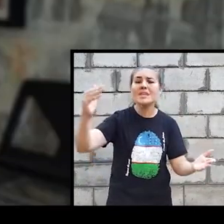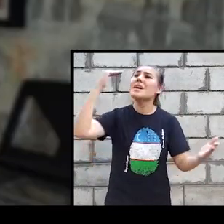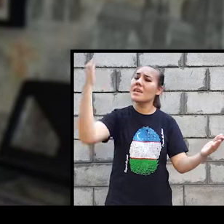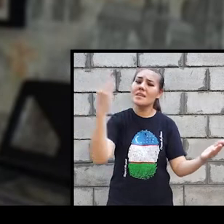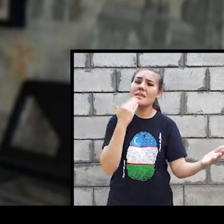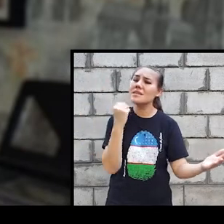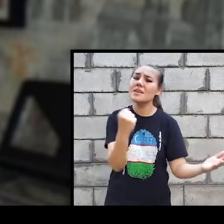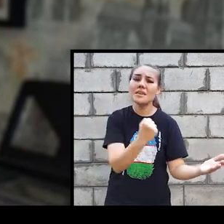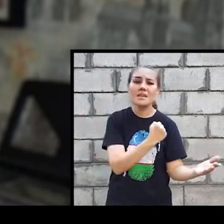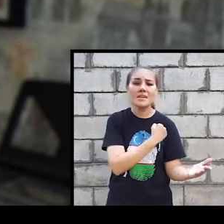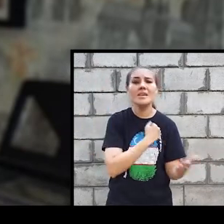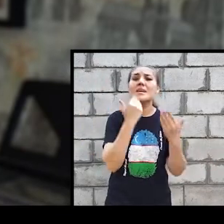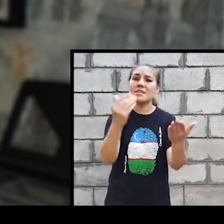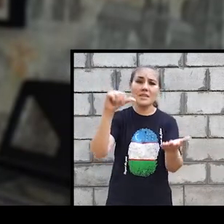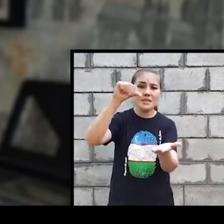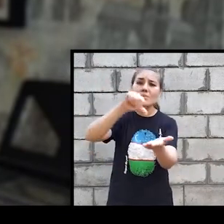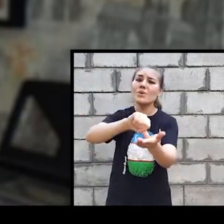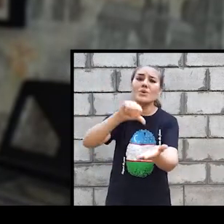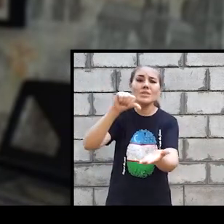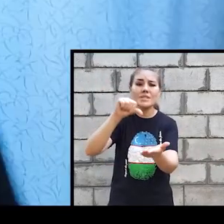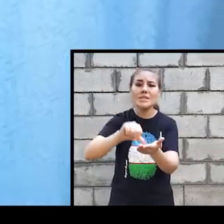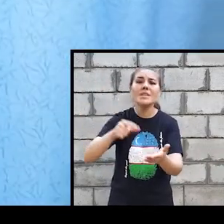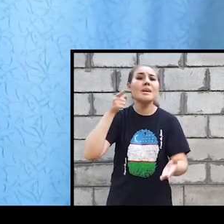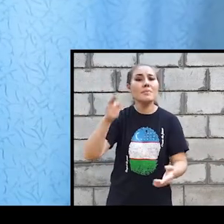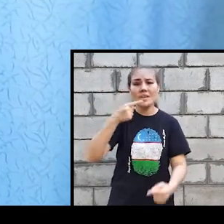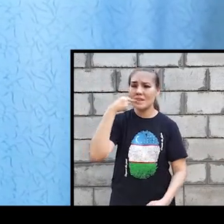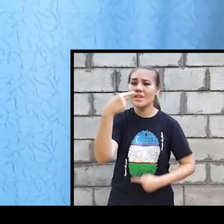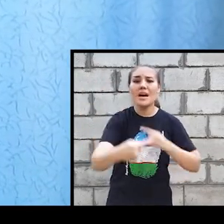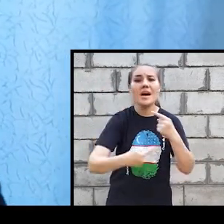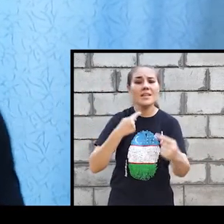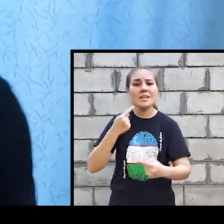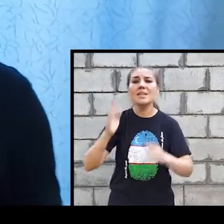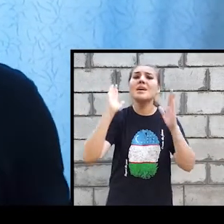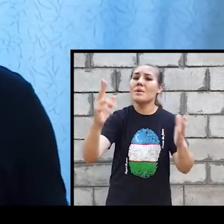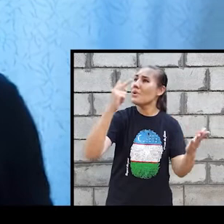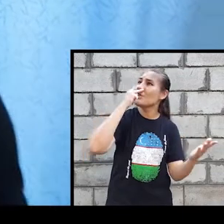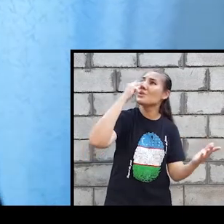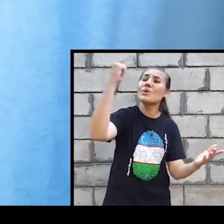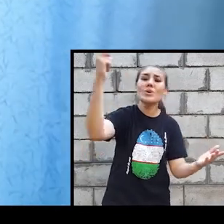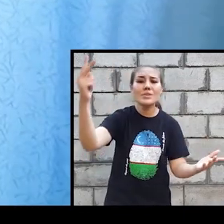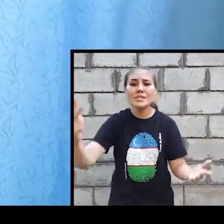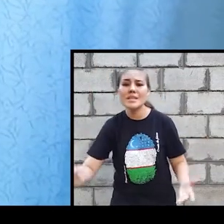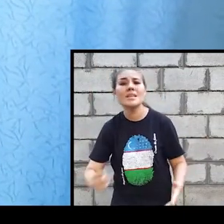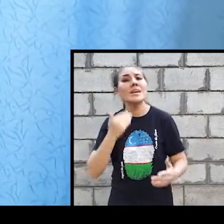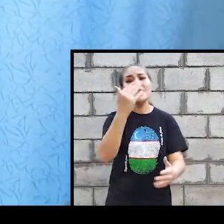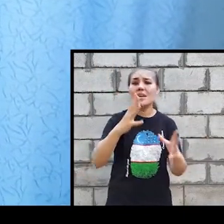Уборсен. Он лихет, Синдебусен. Манауладен,